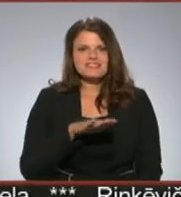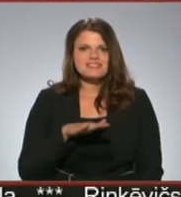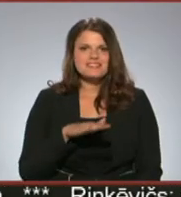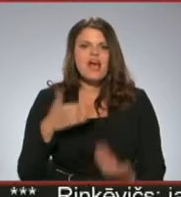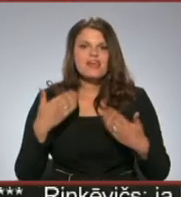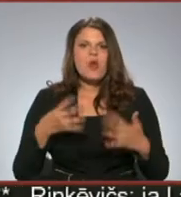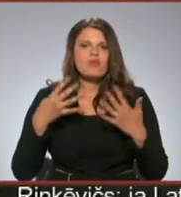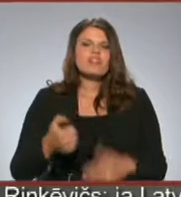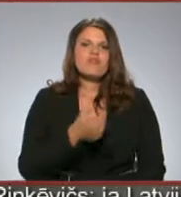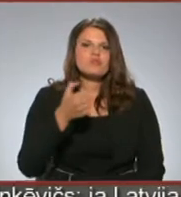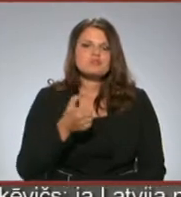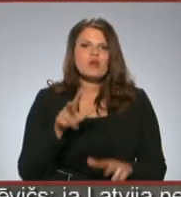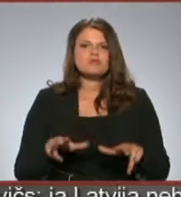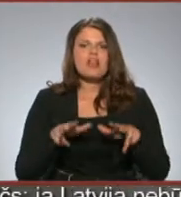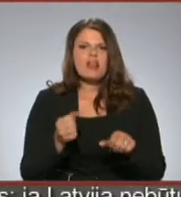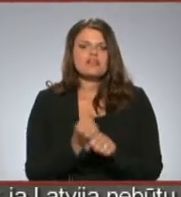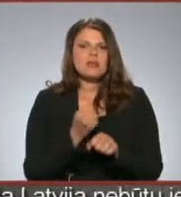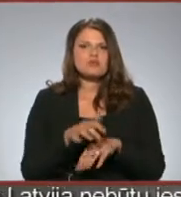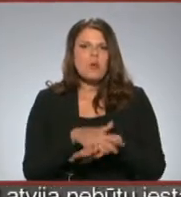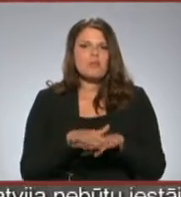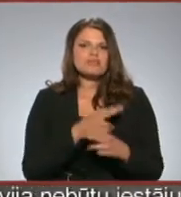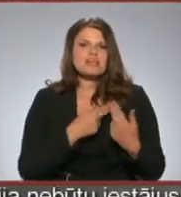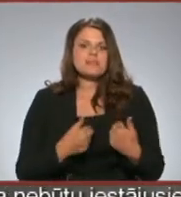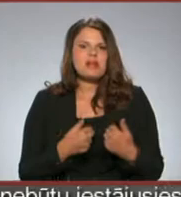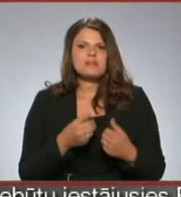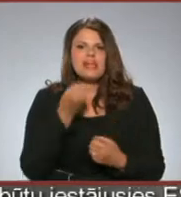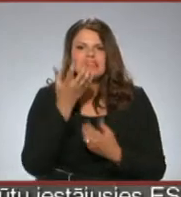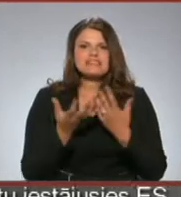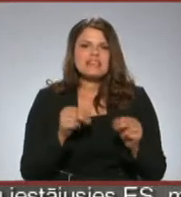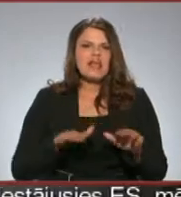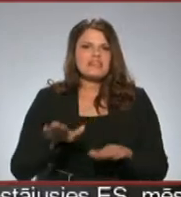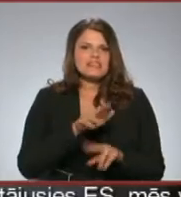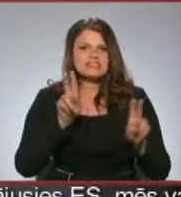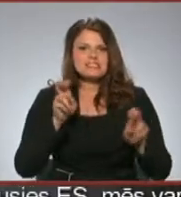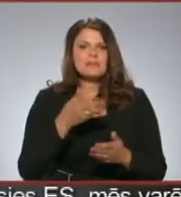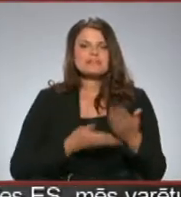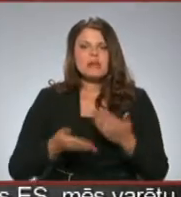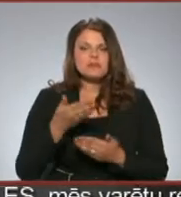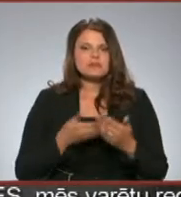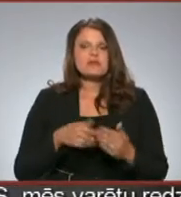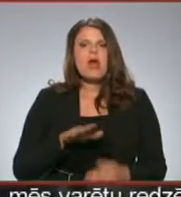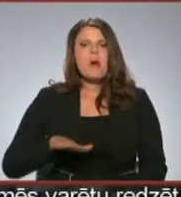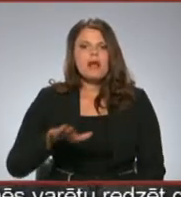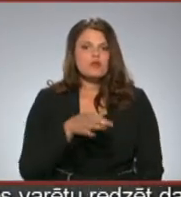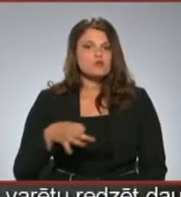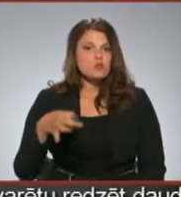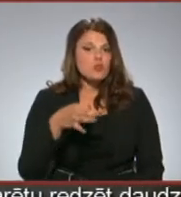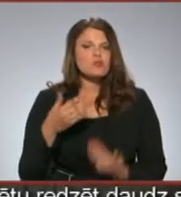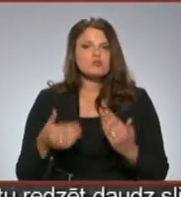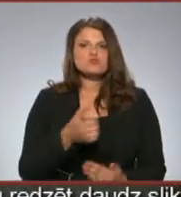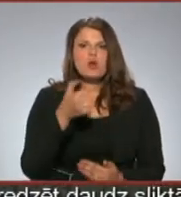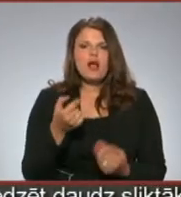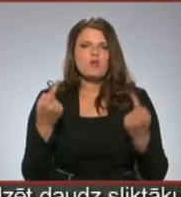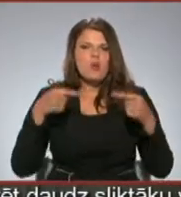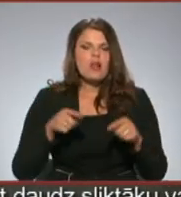Jau 9 gadus Lielvārdē darbojas publiskās partnerības biedrības Ziedzeme. Ar tās starpniecību Lielvārds un apkārtējos novados šogadu